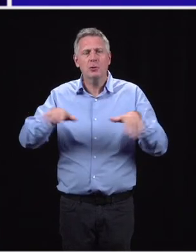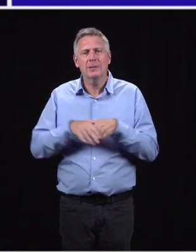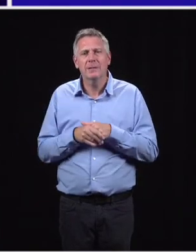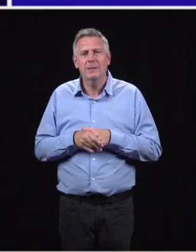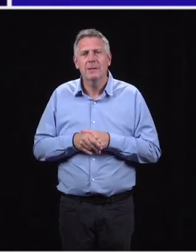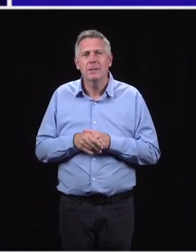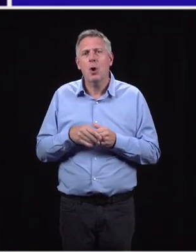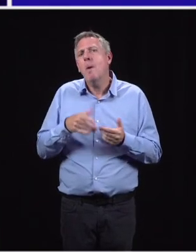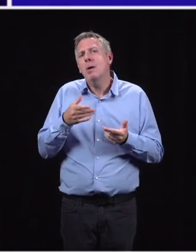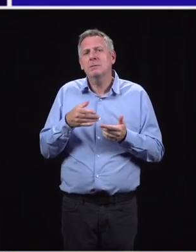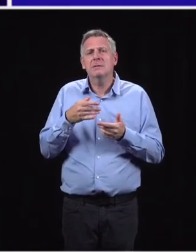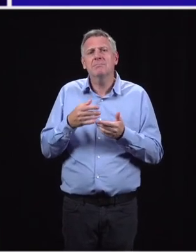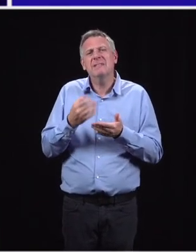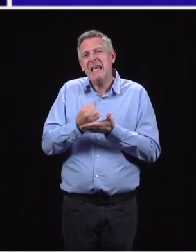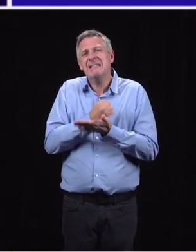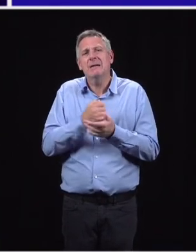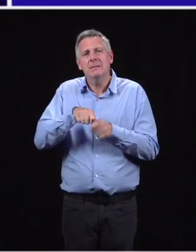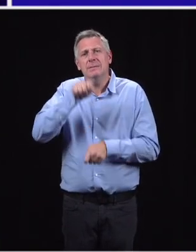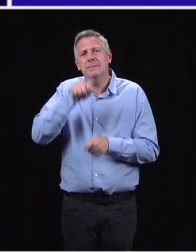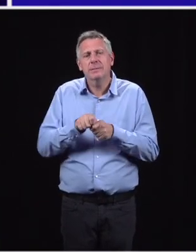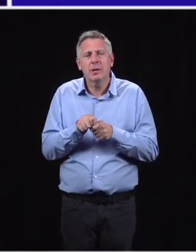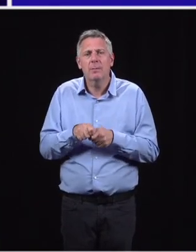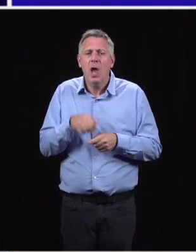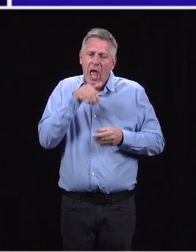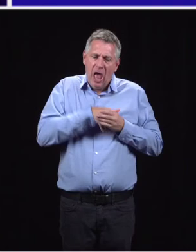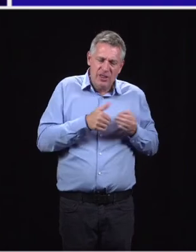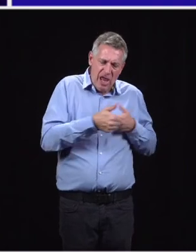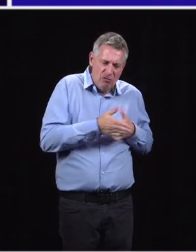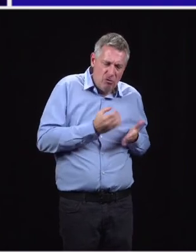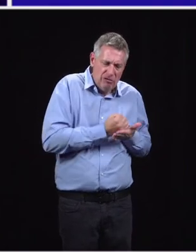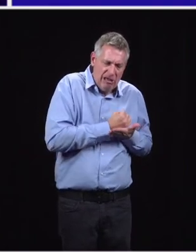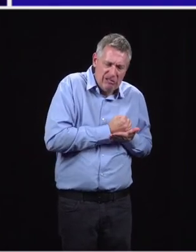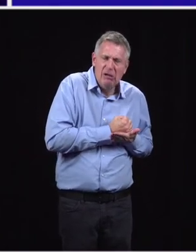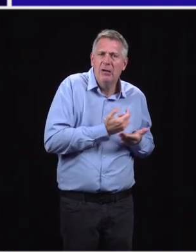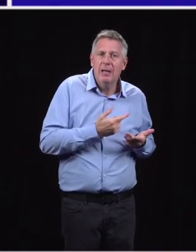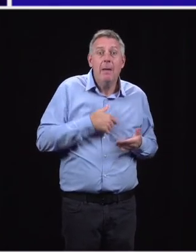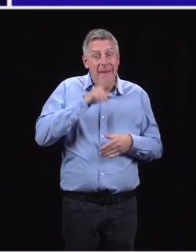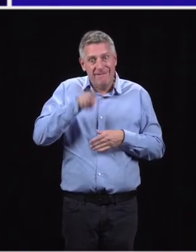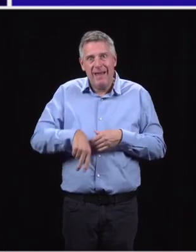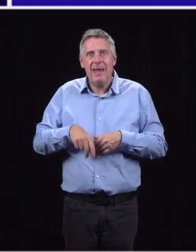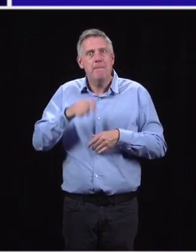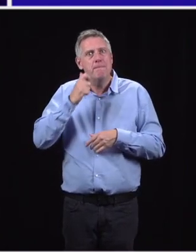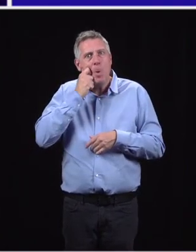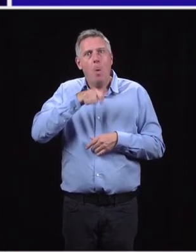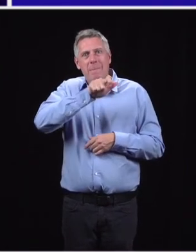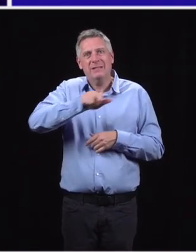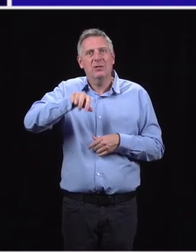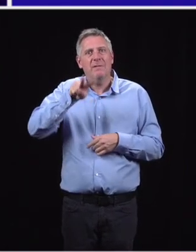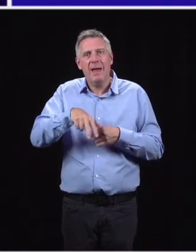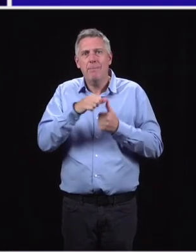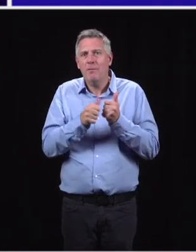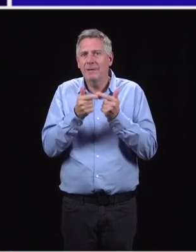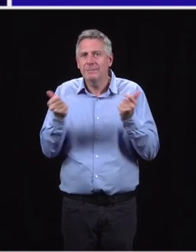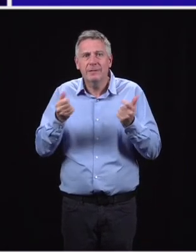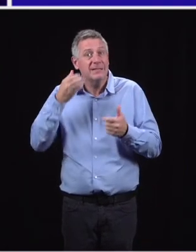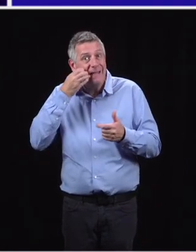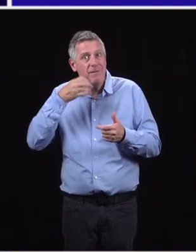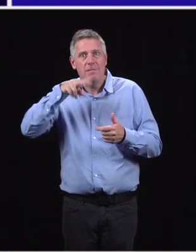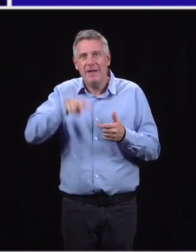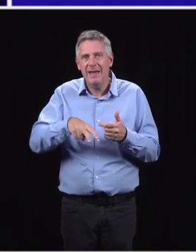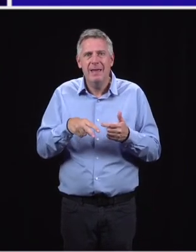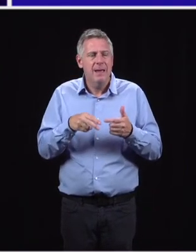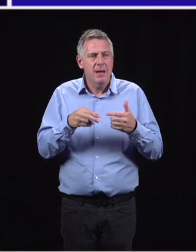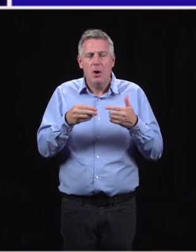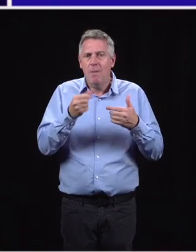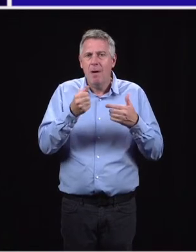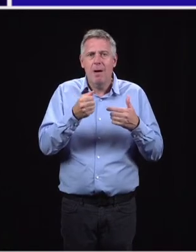un lancement bêta test parce que c'est une chose de tester l'application en interne et c'est complètement autre la tester avec des personnes qui ont différents types de téléphone des différents